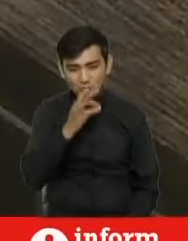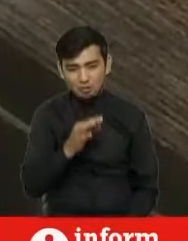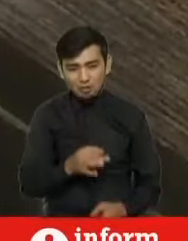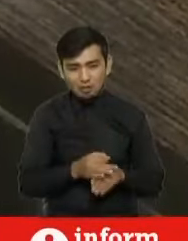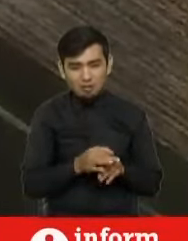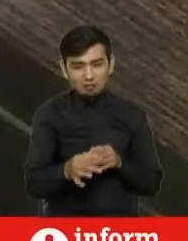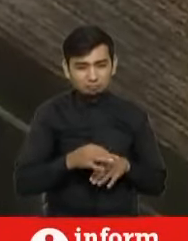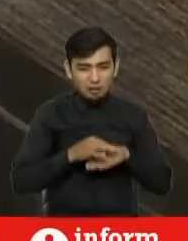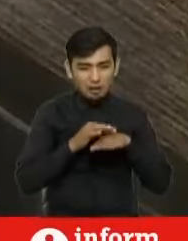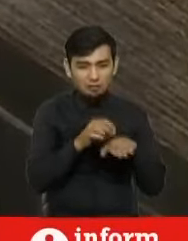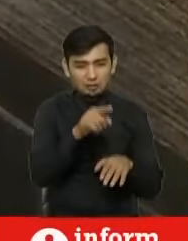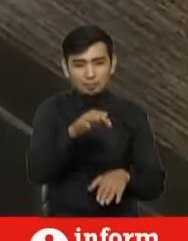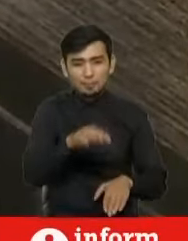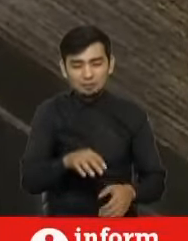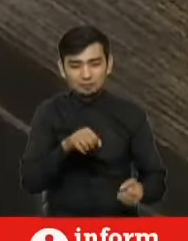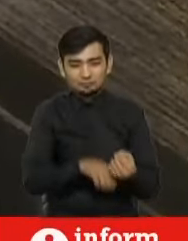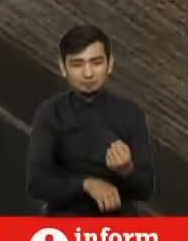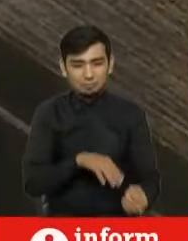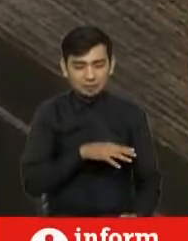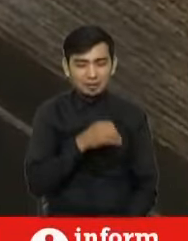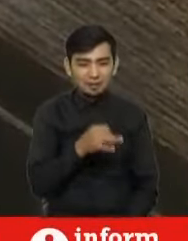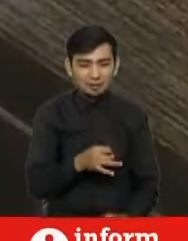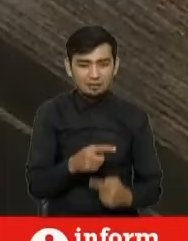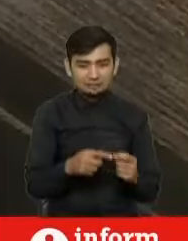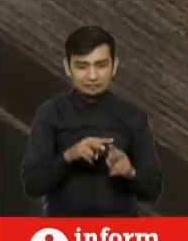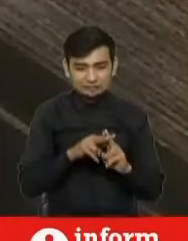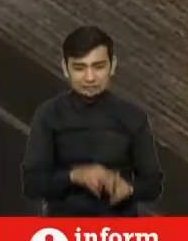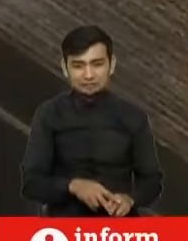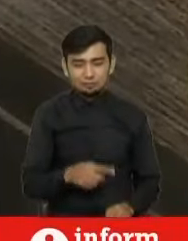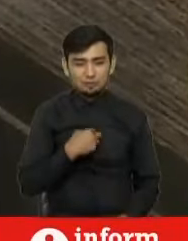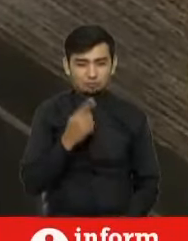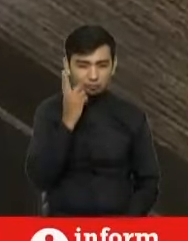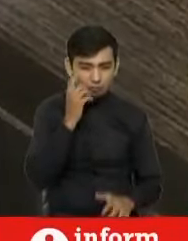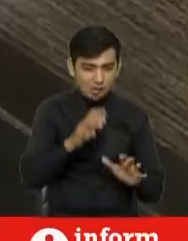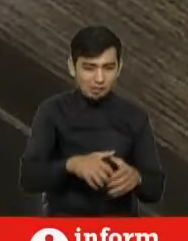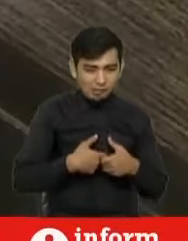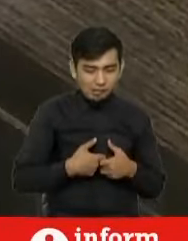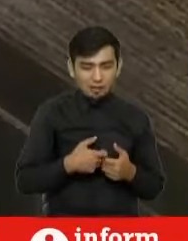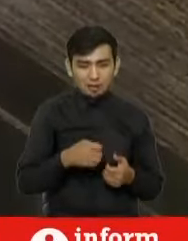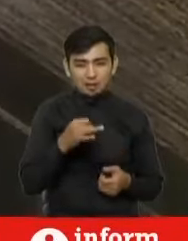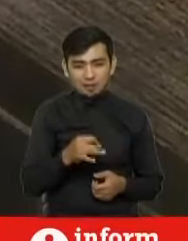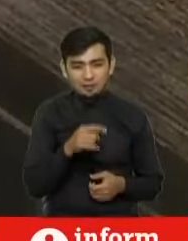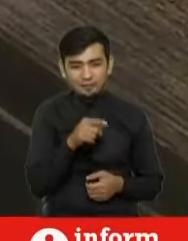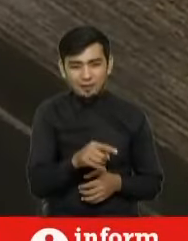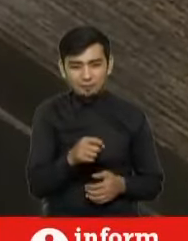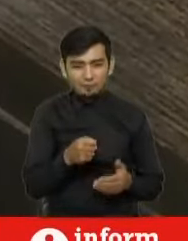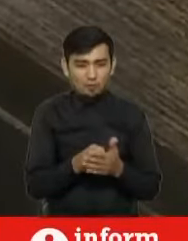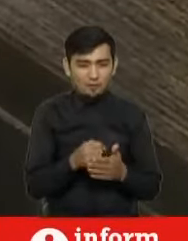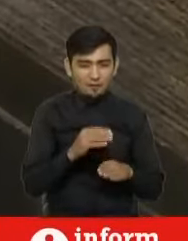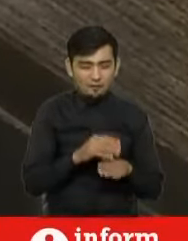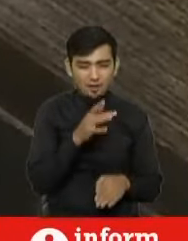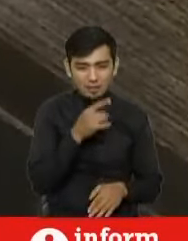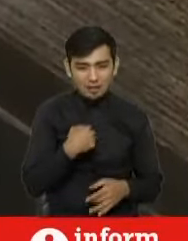барып зорлаған болатын. Келісімсіз қинап, менің телефонды алып қойып, осы уақытқа дейін мен